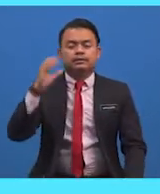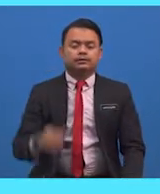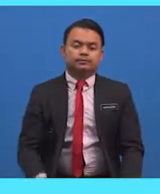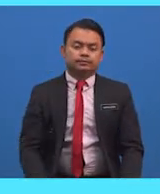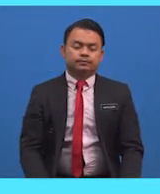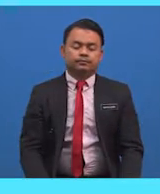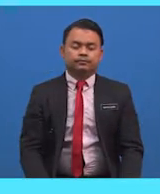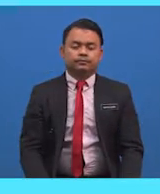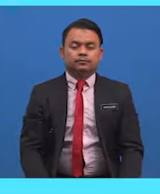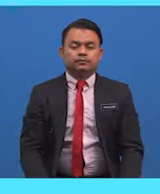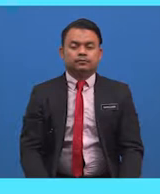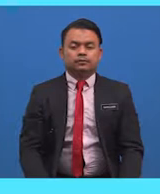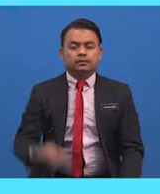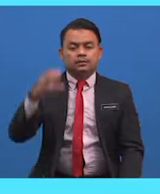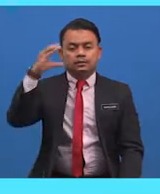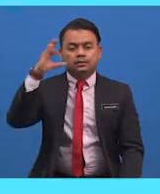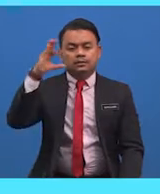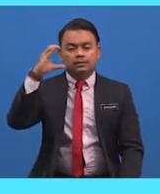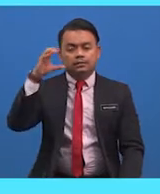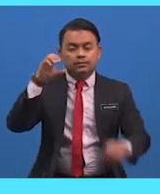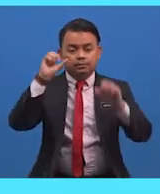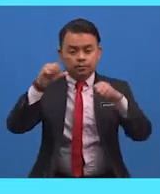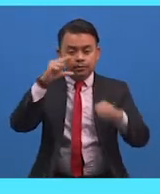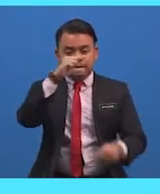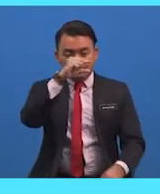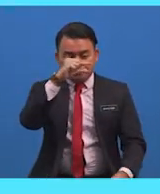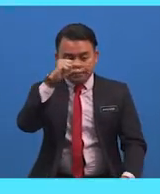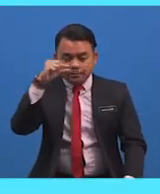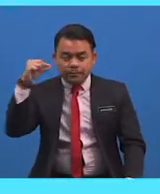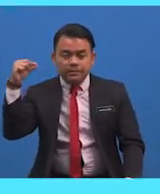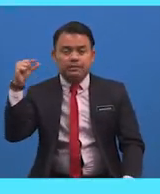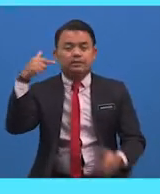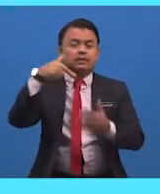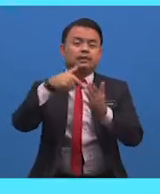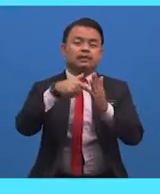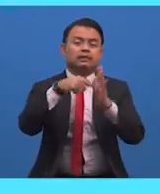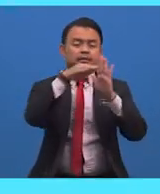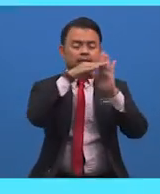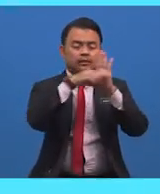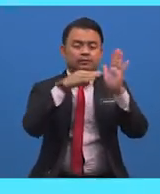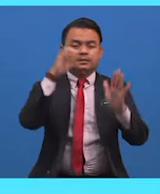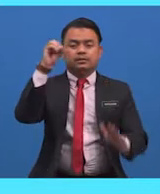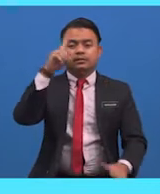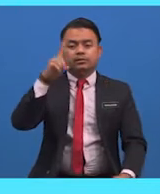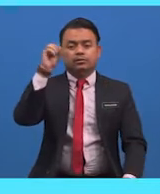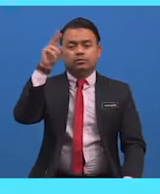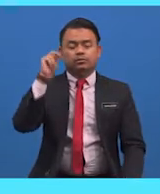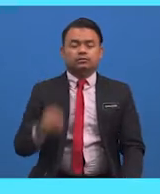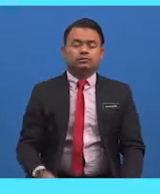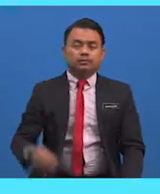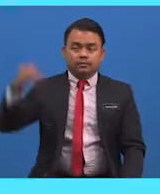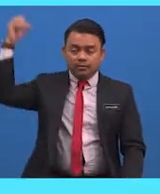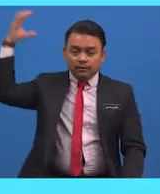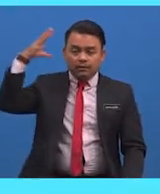Penggunaan bahan CFC akan menipiskan lagi lapisan ozon dan menyebabkan bahangan matahari lebih banyak sampai